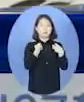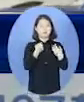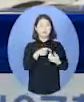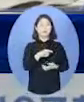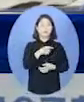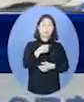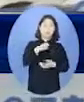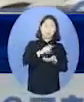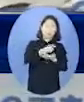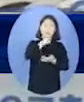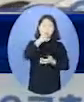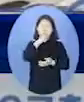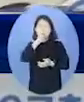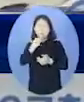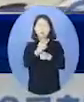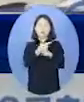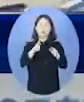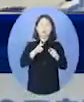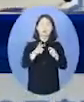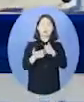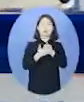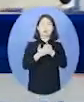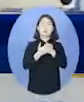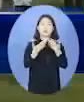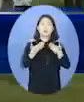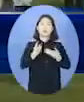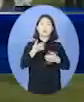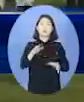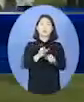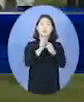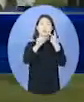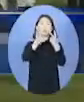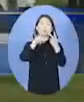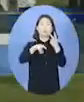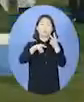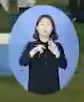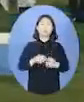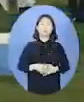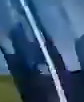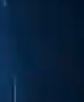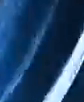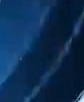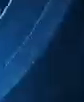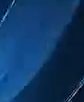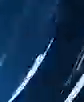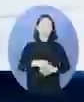역할 수행에 힘입어 종합 2위의 성적을 내며 성공적으로 마무리됐습니다.